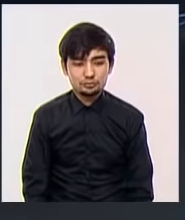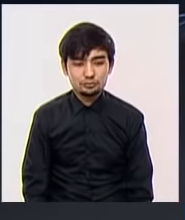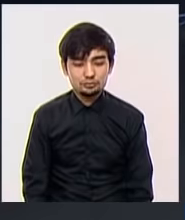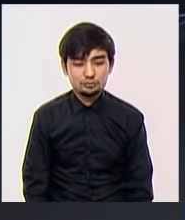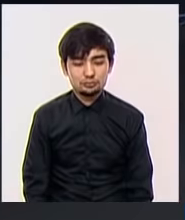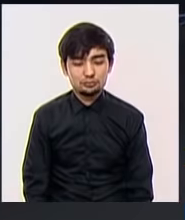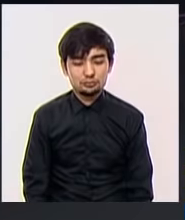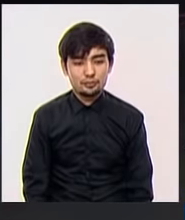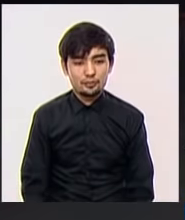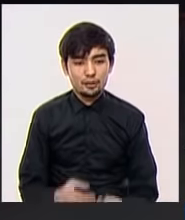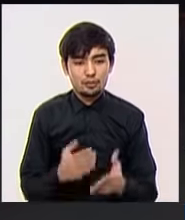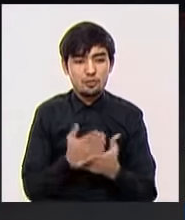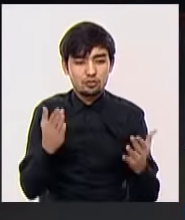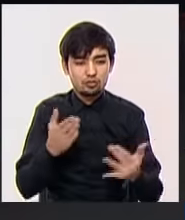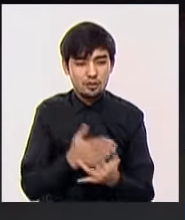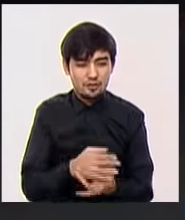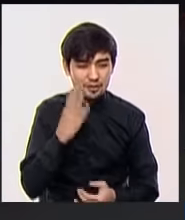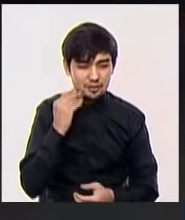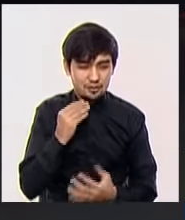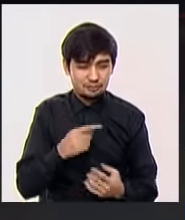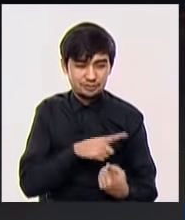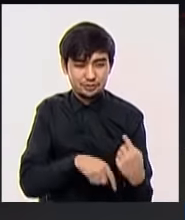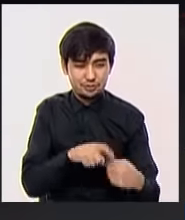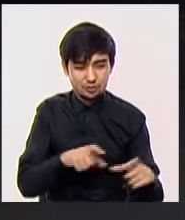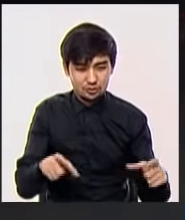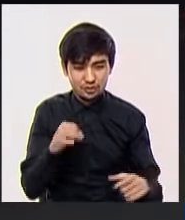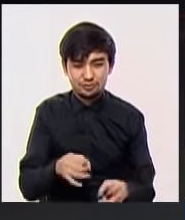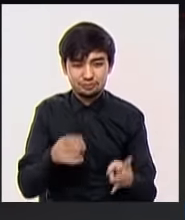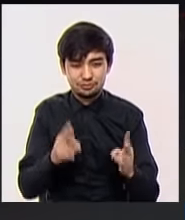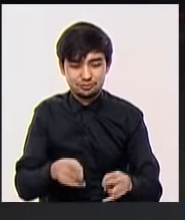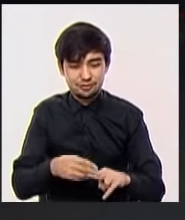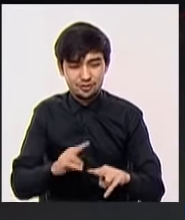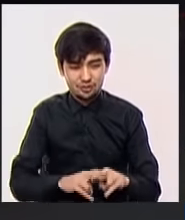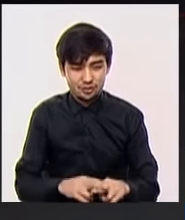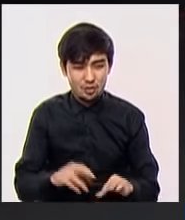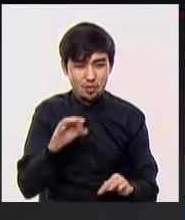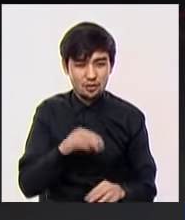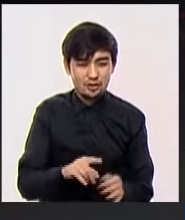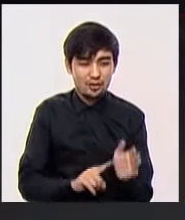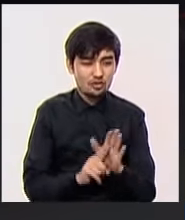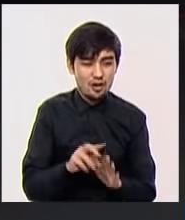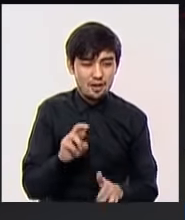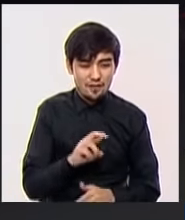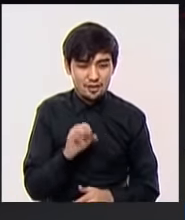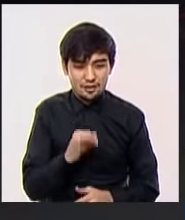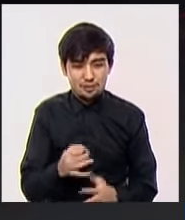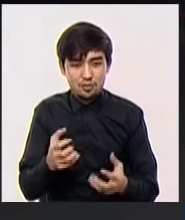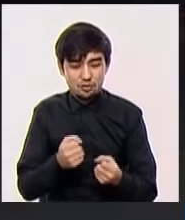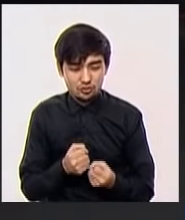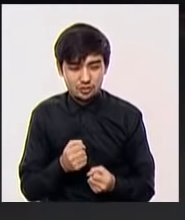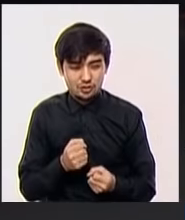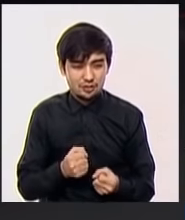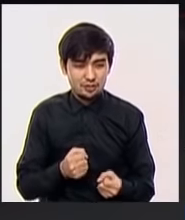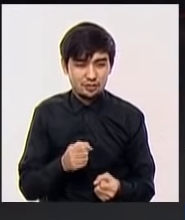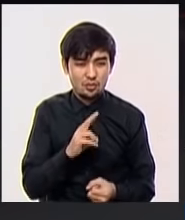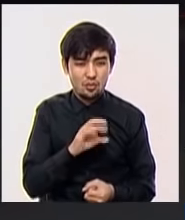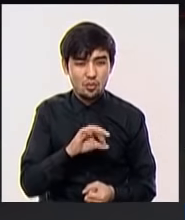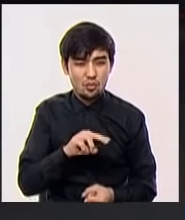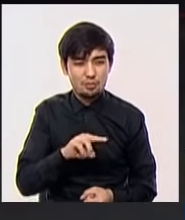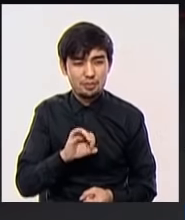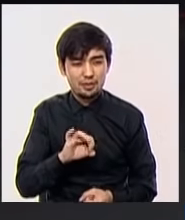больше половины алматинских предпринимателей пострадавших от мародеров в начале января получили компенсацию об